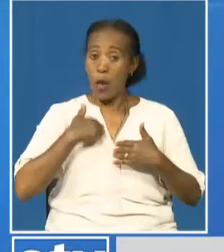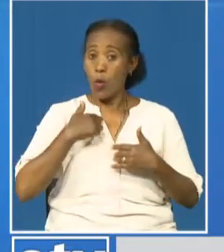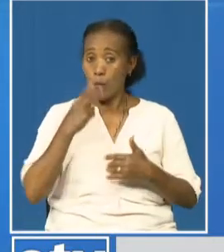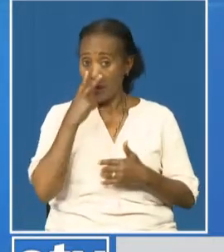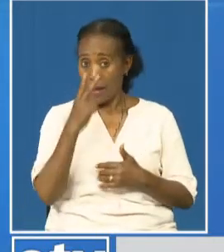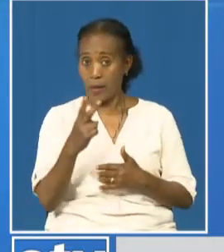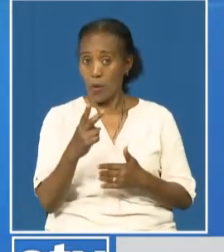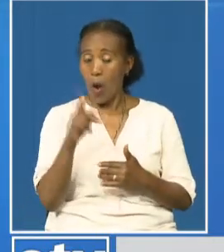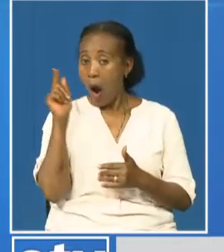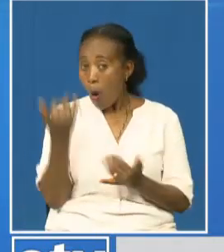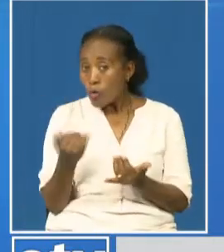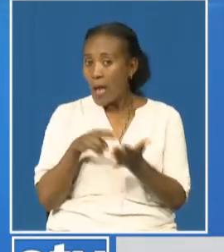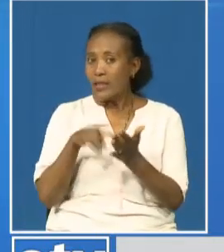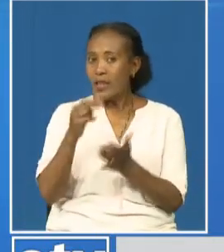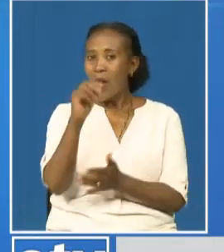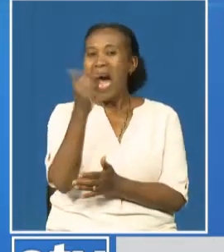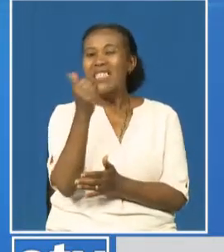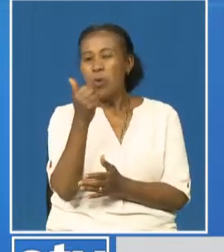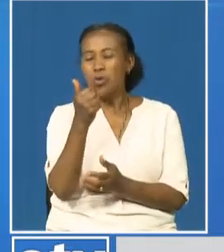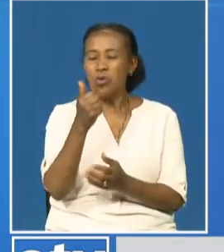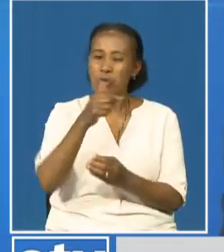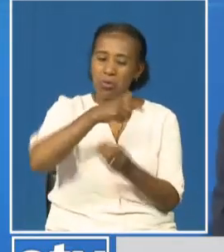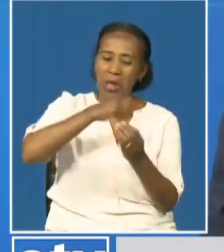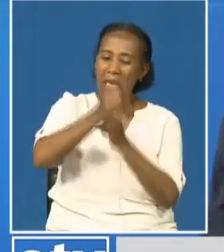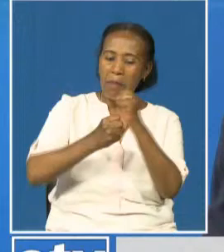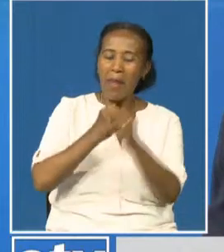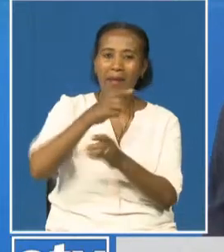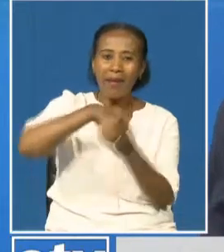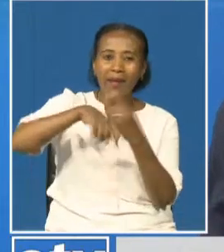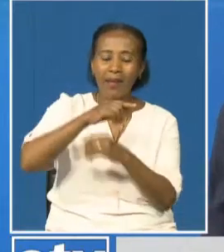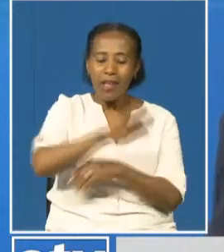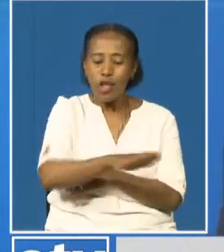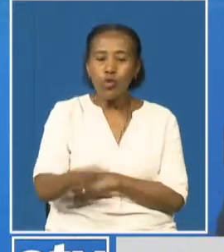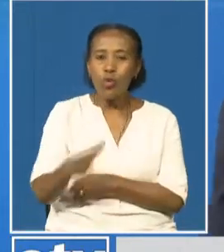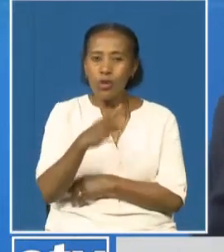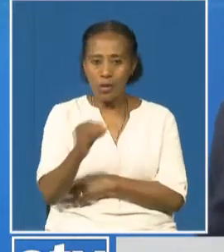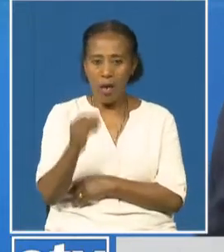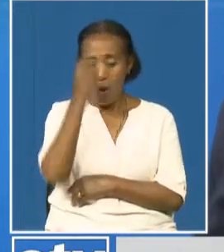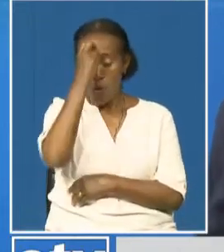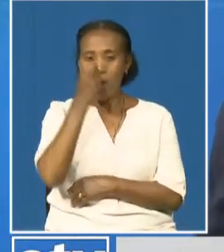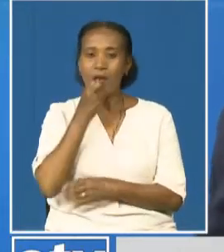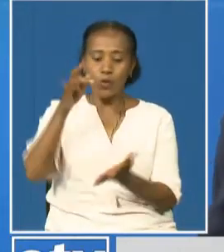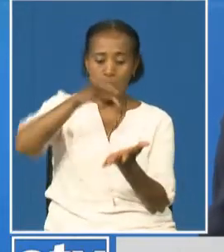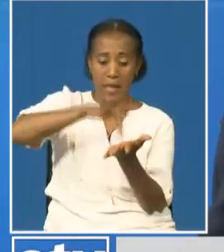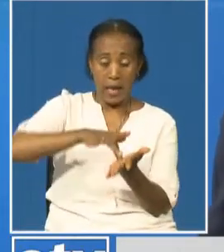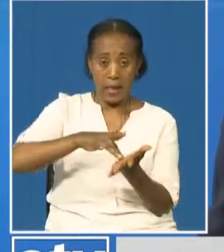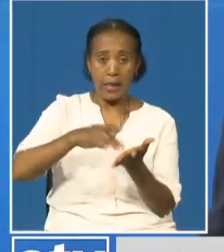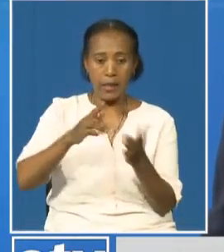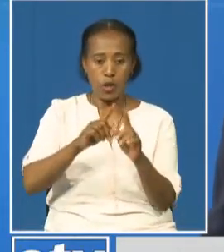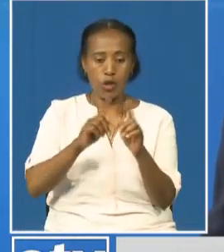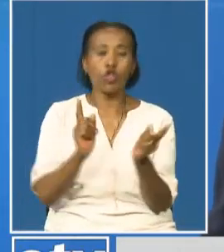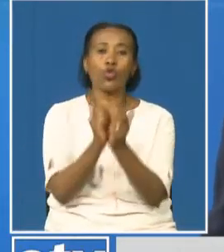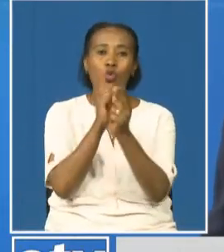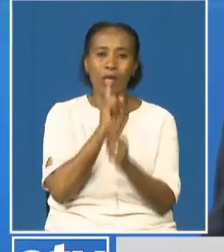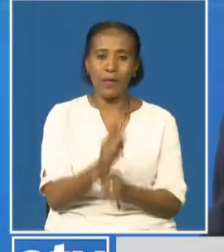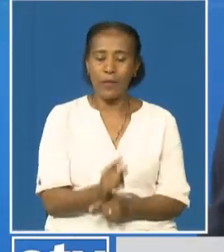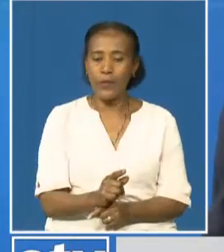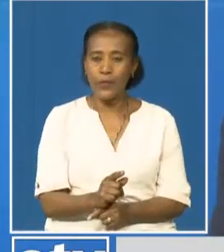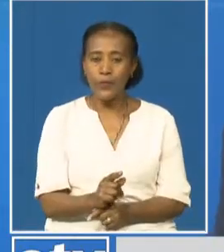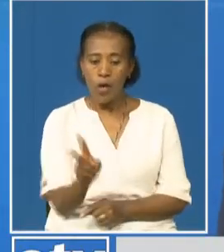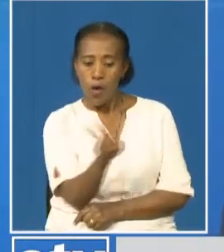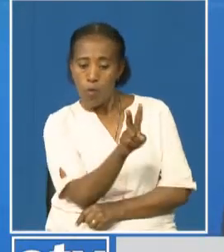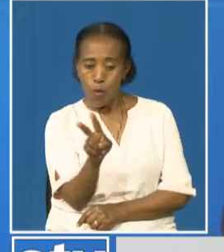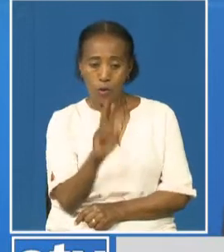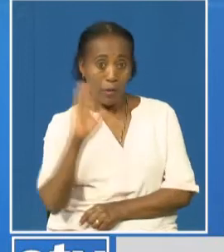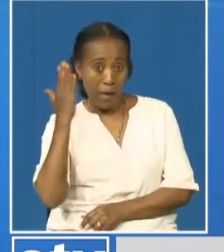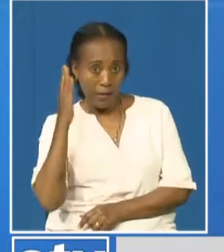ነገር በአስራዎቹ እድሜ ክልል ያሉ ልጆች እና ወላጆች መካከል ያለ ግንኙነት ነው።